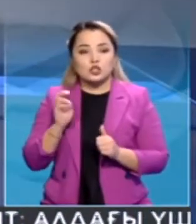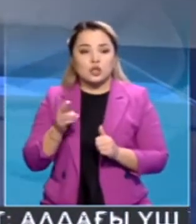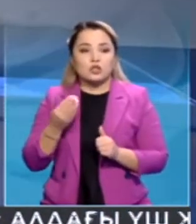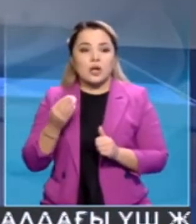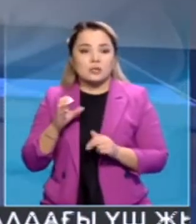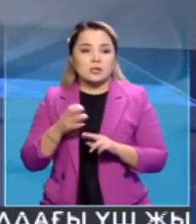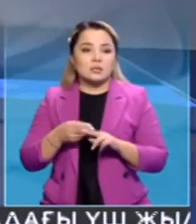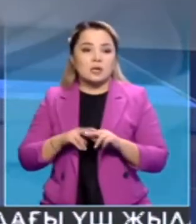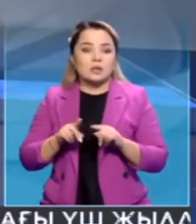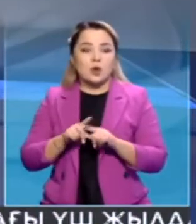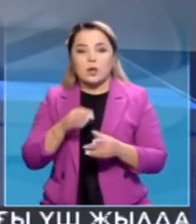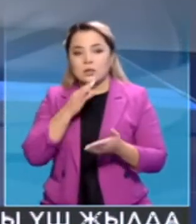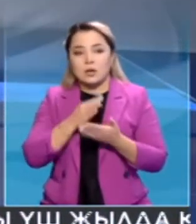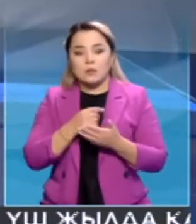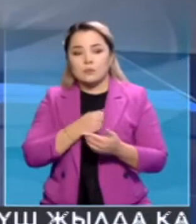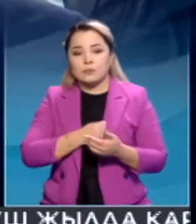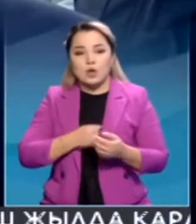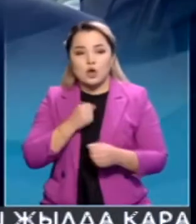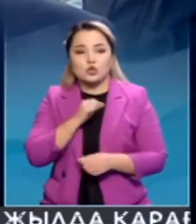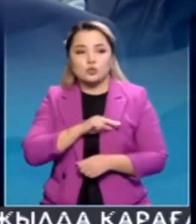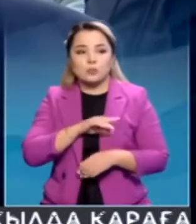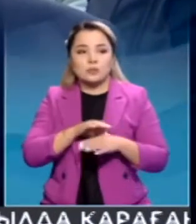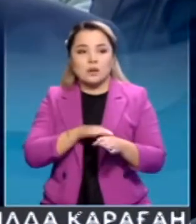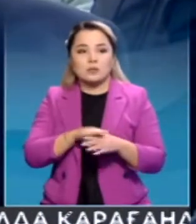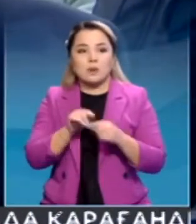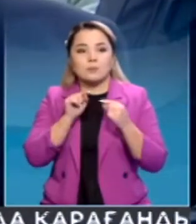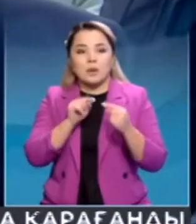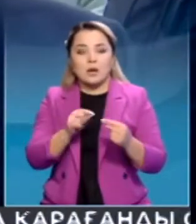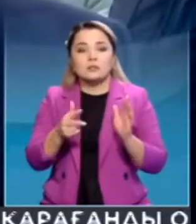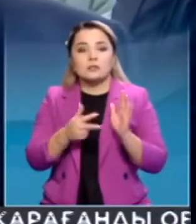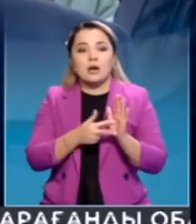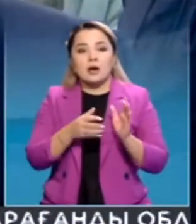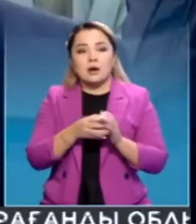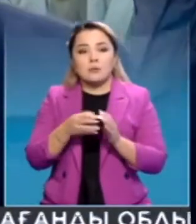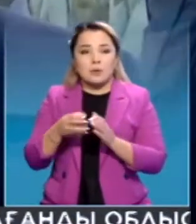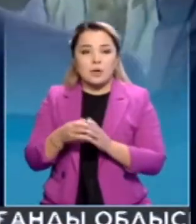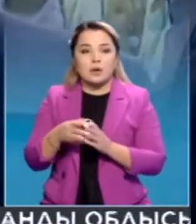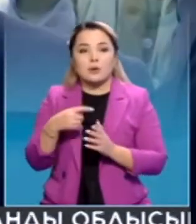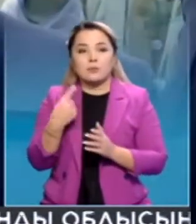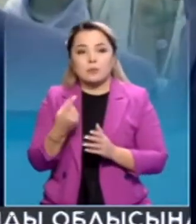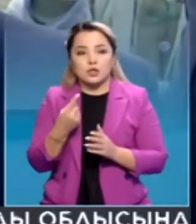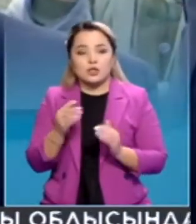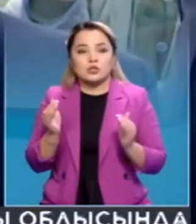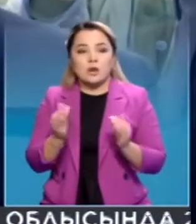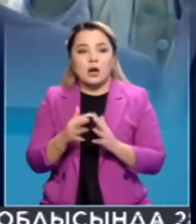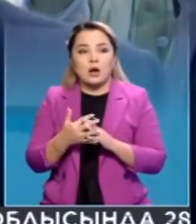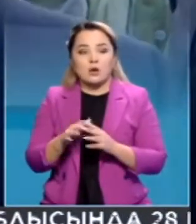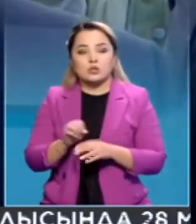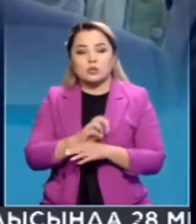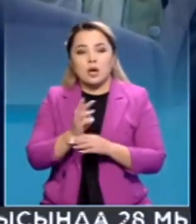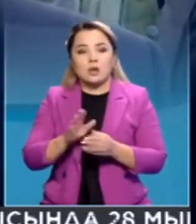sauttarının jumısına narazı. 8 kompaniya bir kişkentay gana aulın jağdayın jasamaydı. Sonda ne istiyorsunlar?